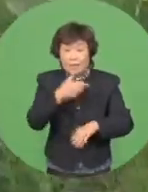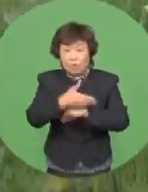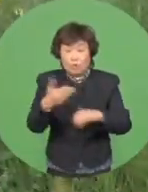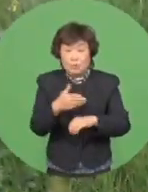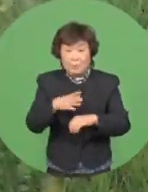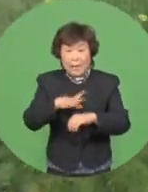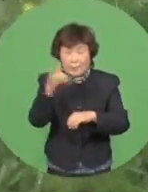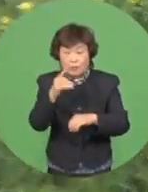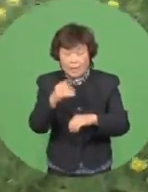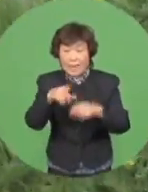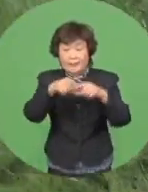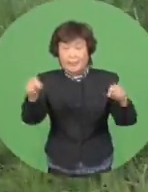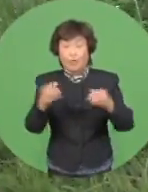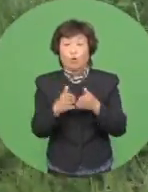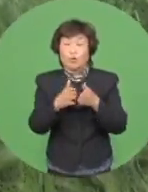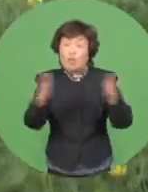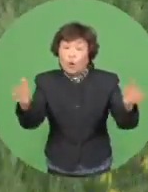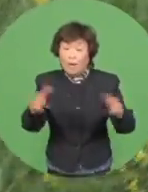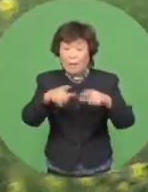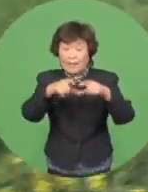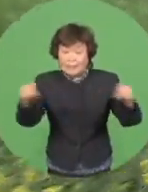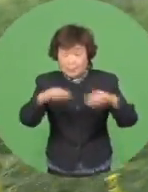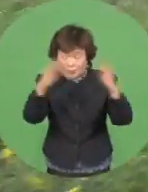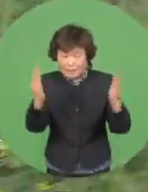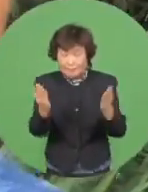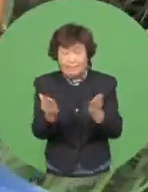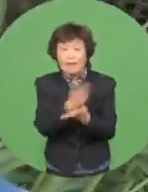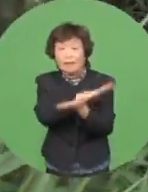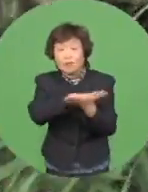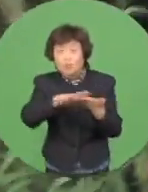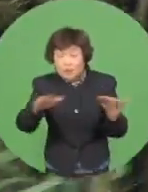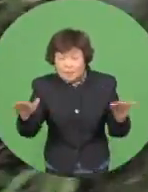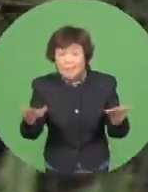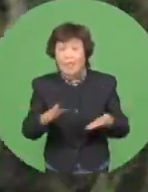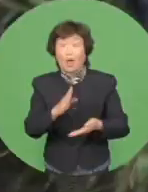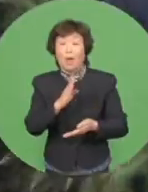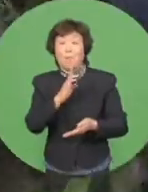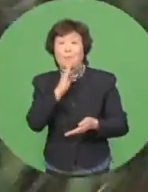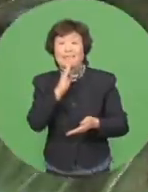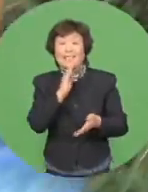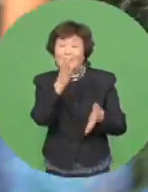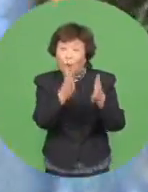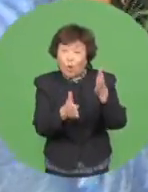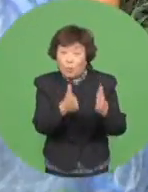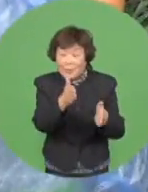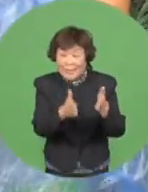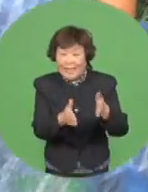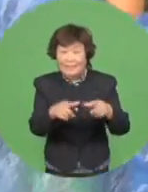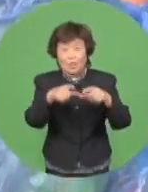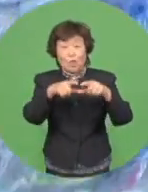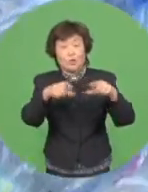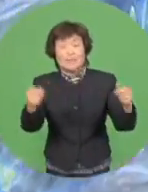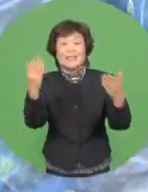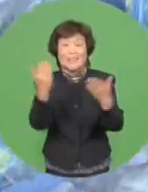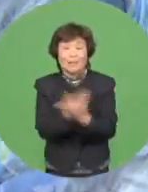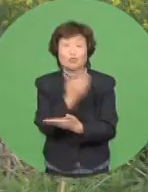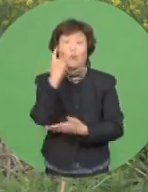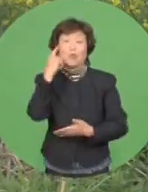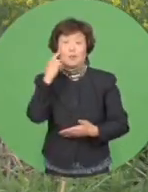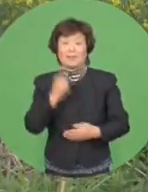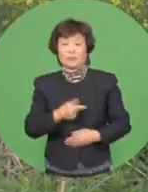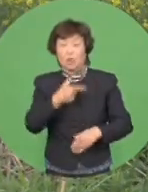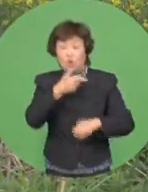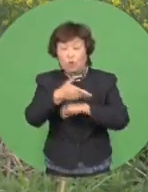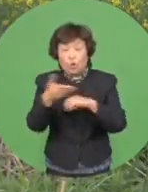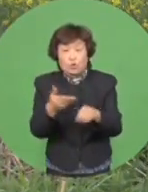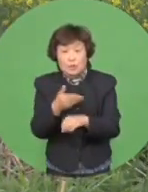全国に広がれば、日本全体が本当に美しい、まさにおもてなしの国となると思いますんでね、まあ、徳